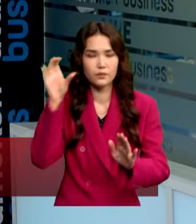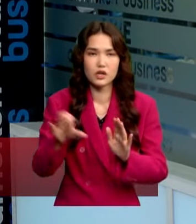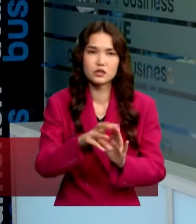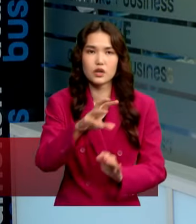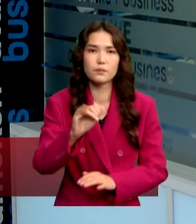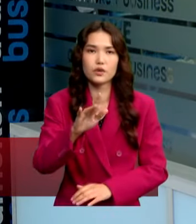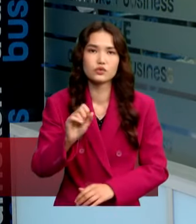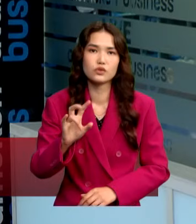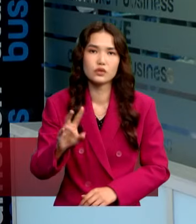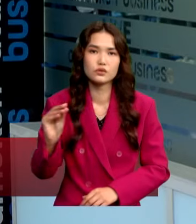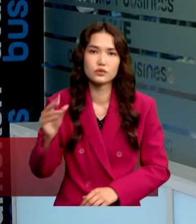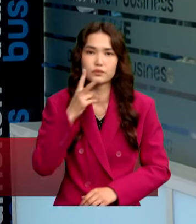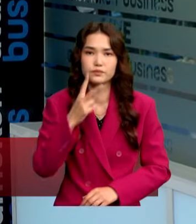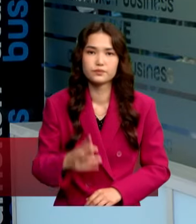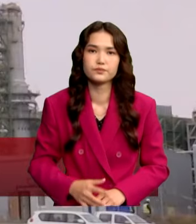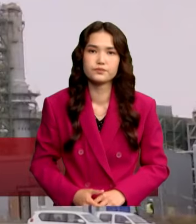тілшіміз Маржан Жұмабай сабақтайды.